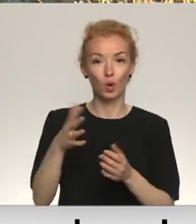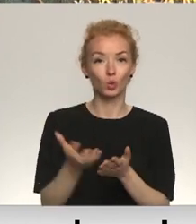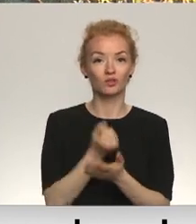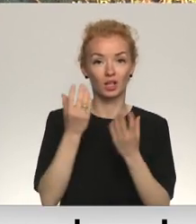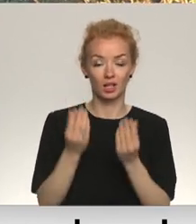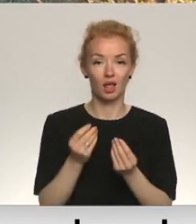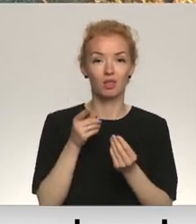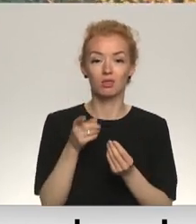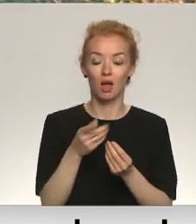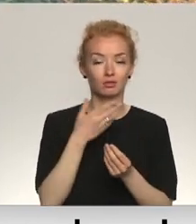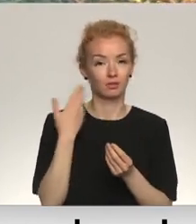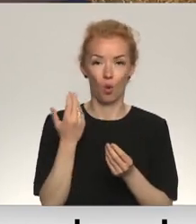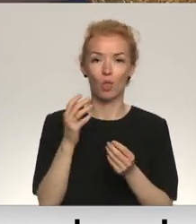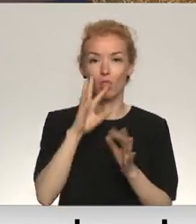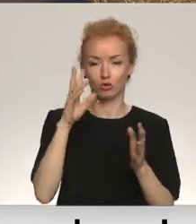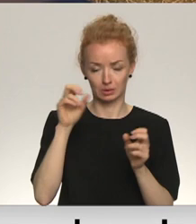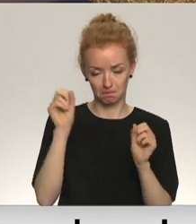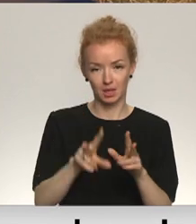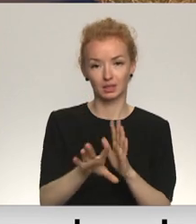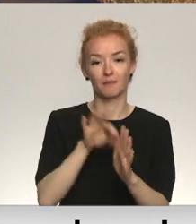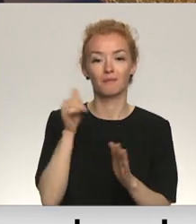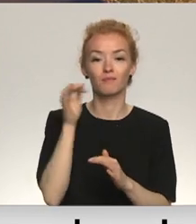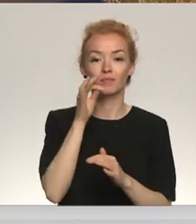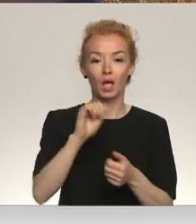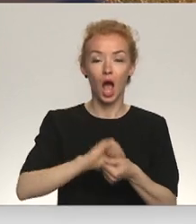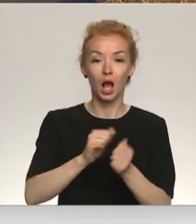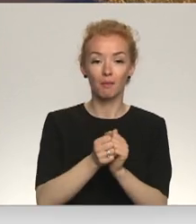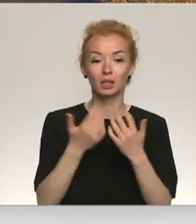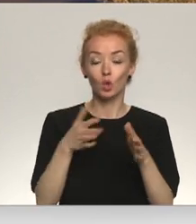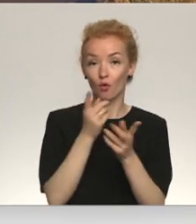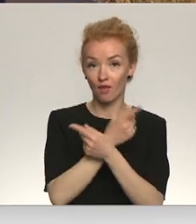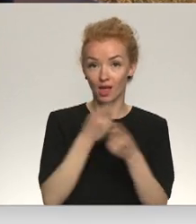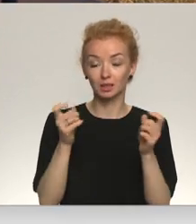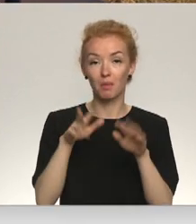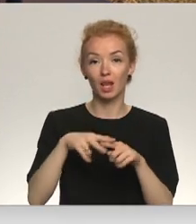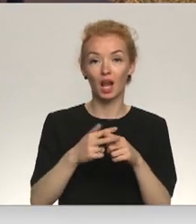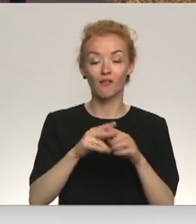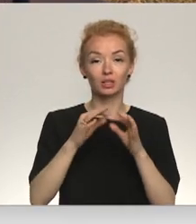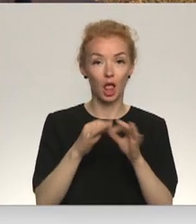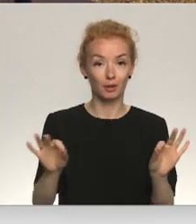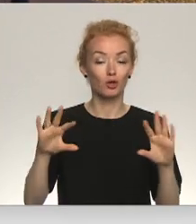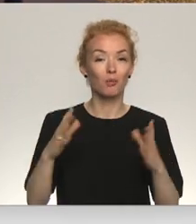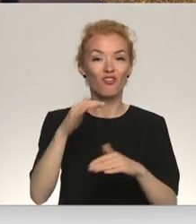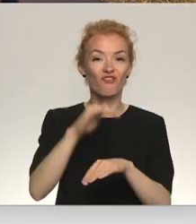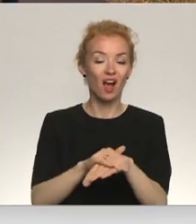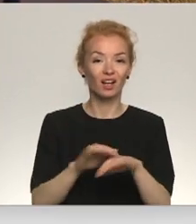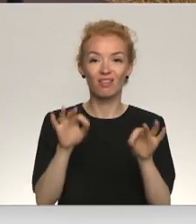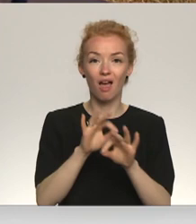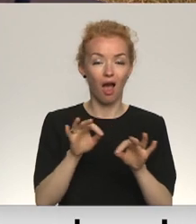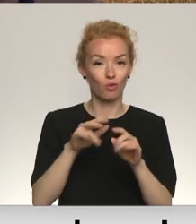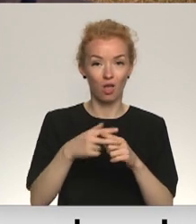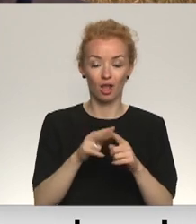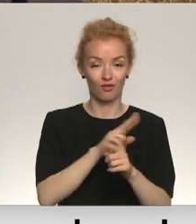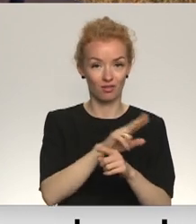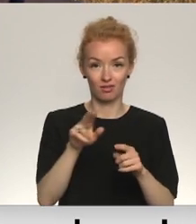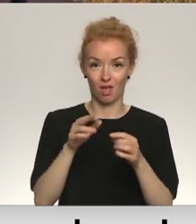gan nesot bijusi nejauši. Godīgi jāsaka, akmens jau vēstīja par Jelgavas atbrīvošanu, bet savā būtībā jau nekāda Jelgava neatbrīvoja.